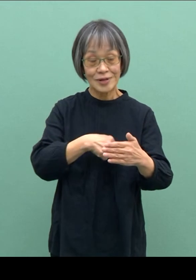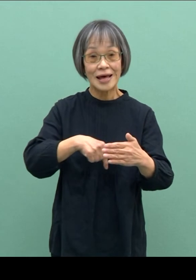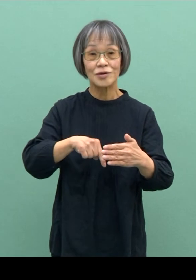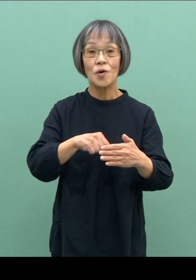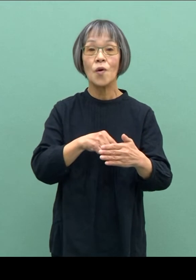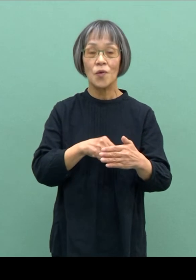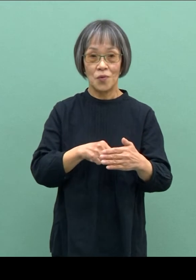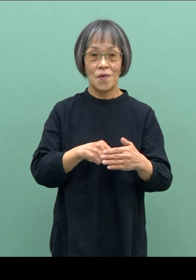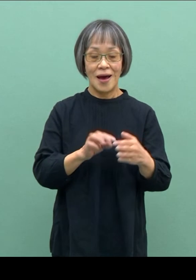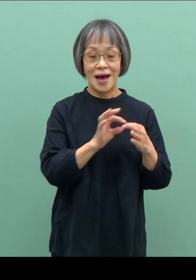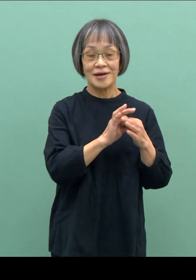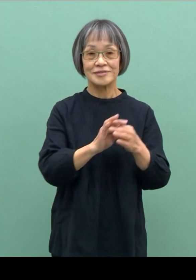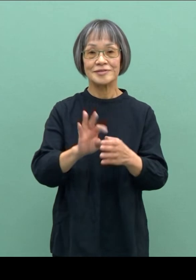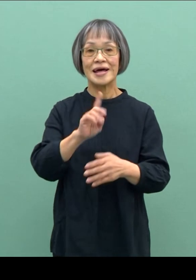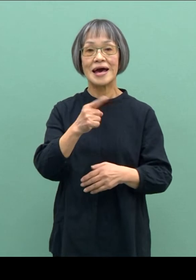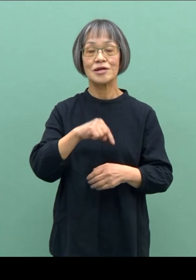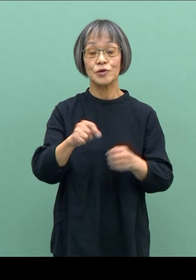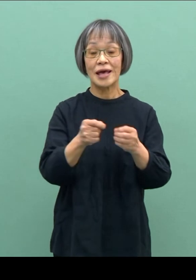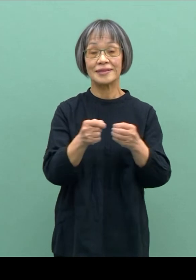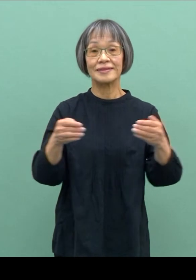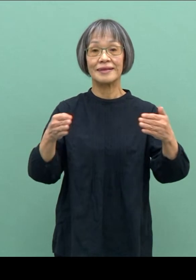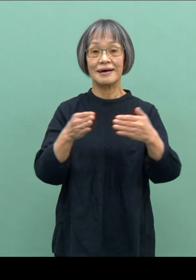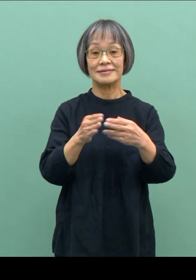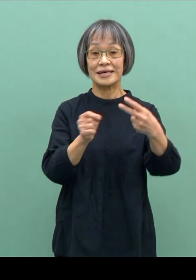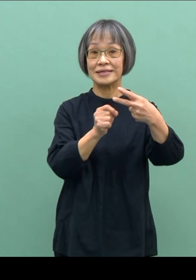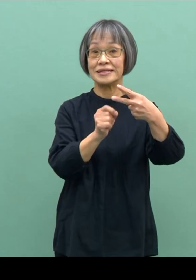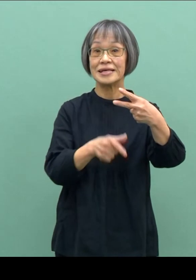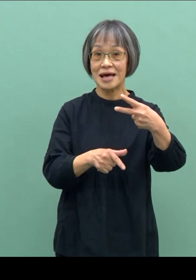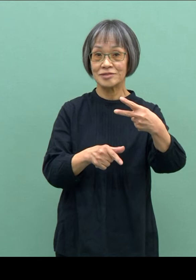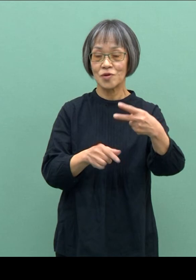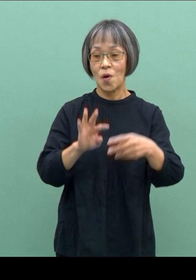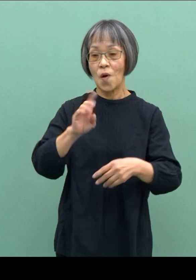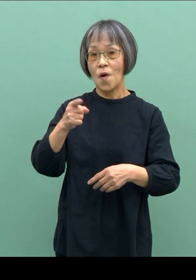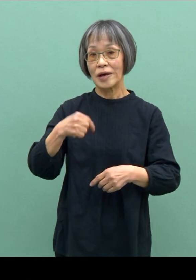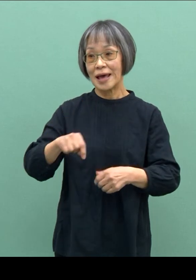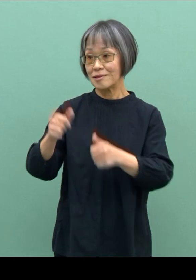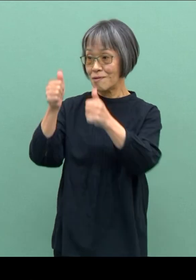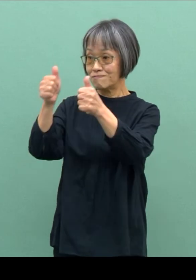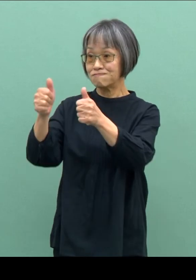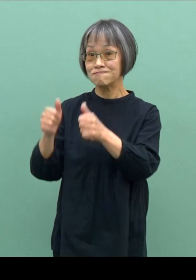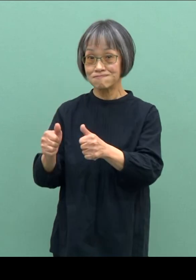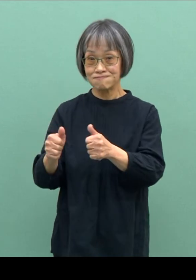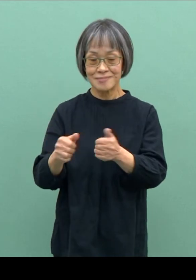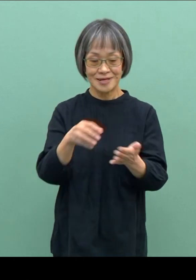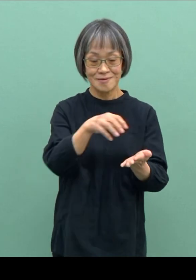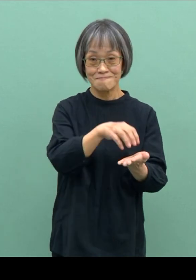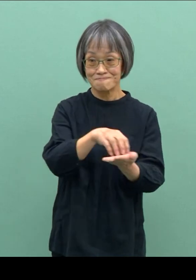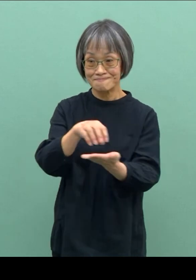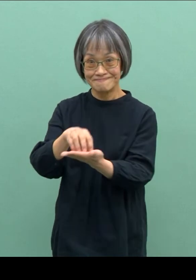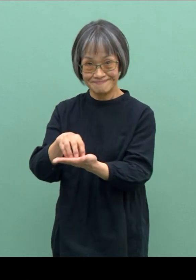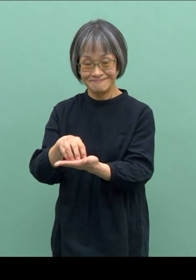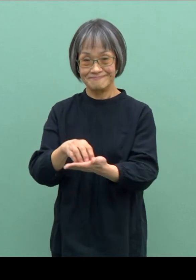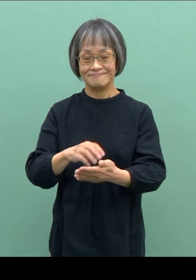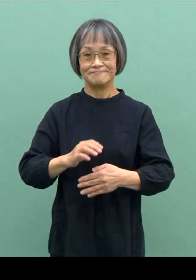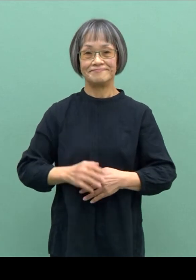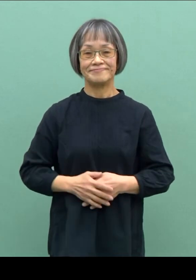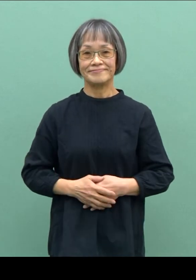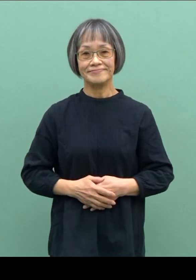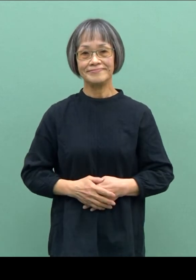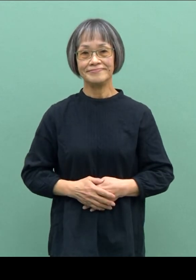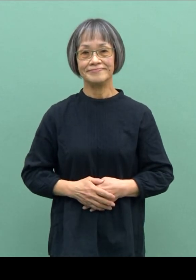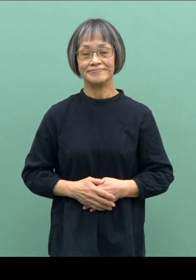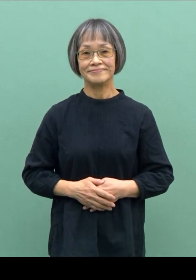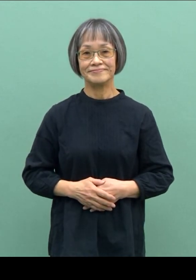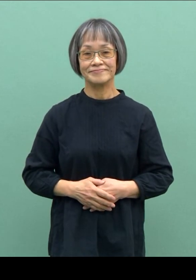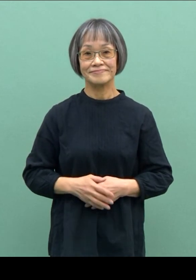今回の内容は全世帯広報誌伝える県長崎2月号の特集、そして県のウェブサイトにも詳しく